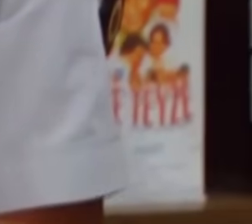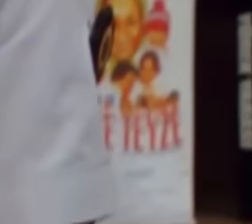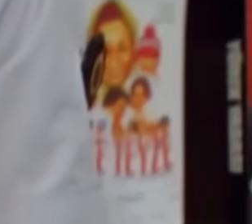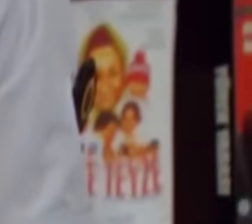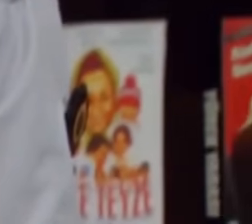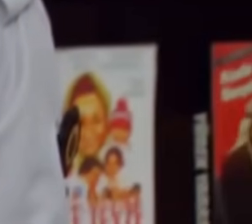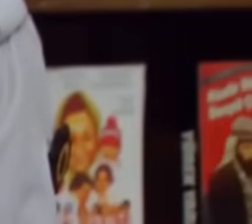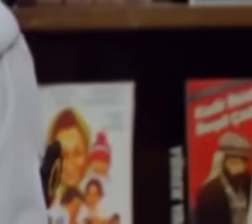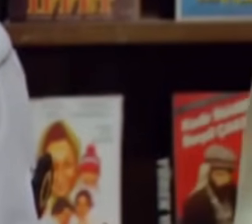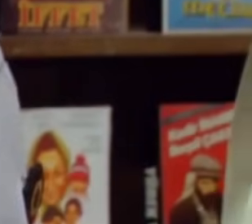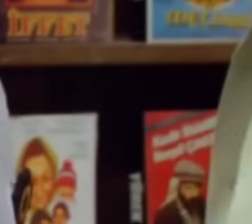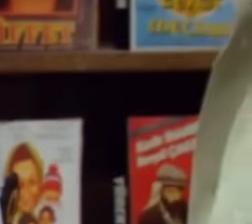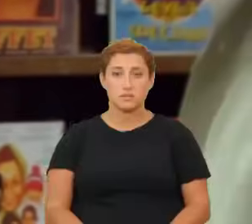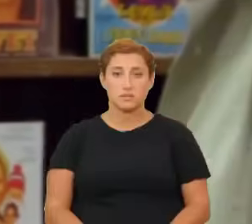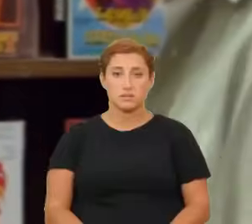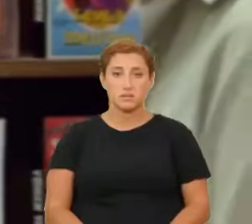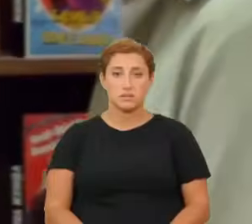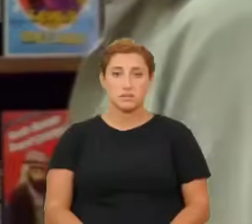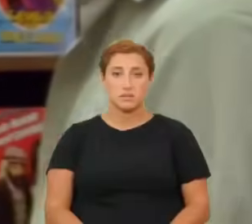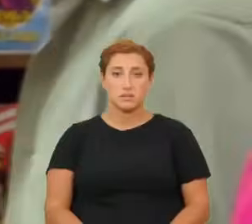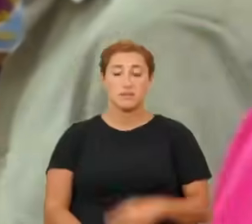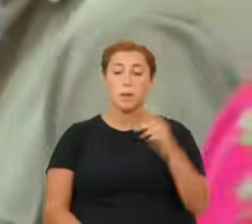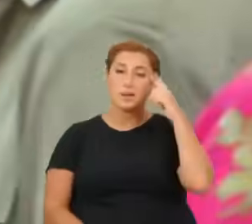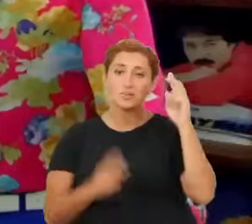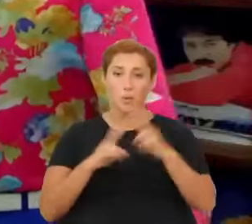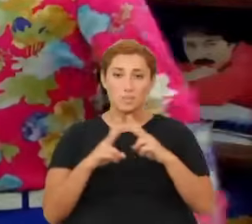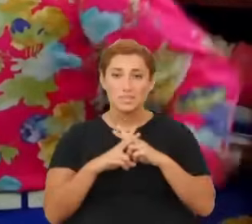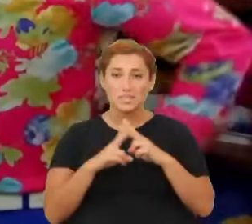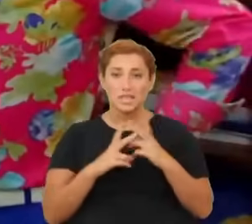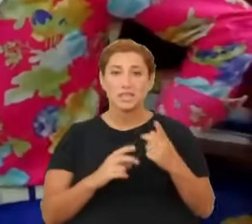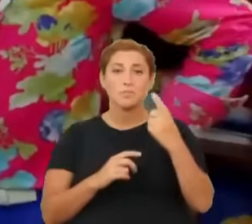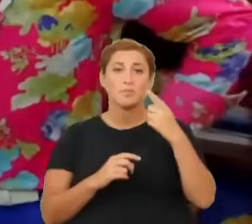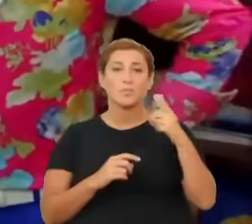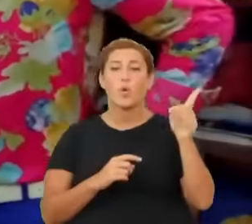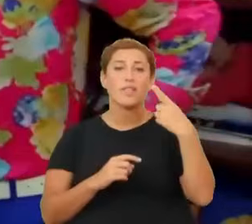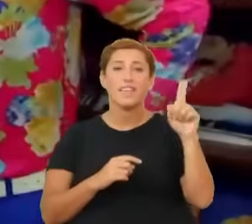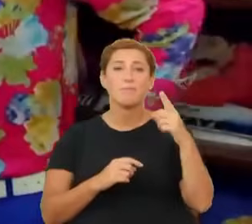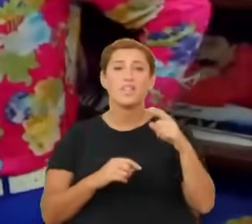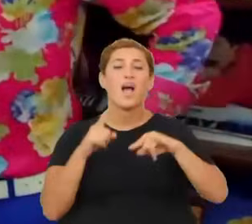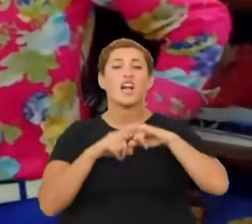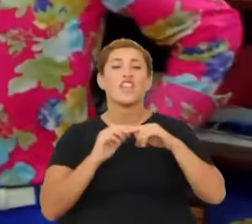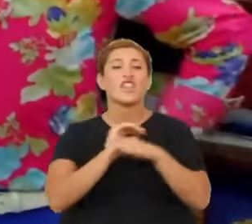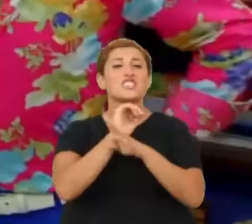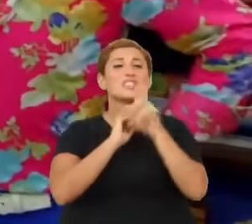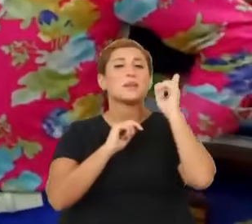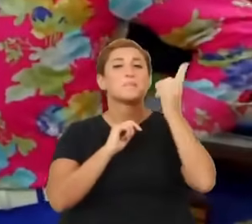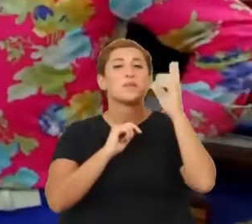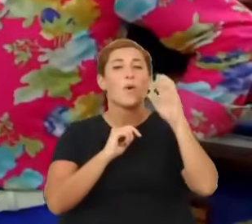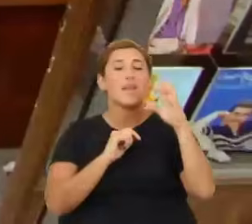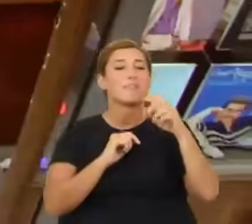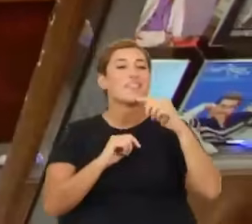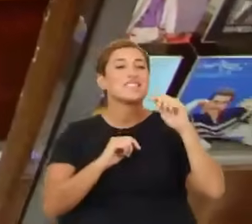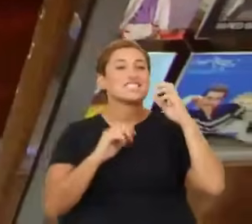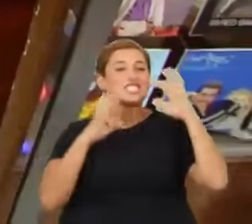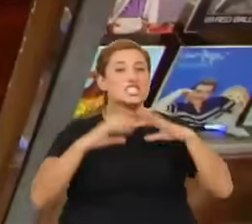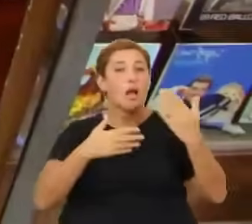Zahir'in de kaset bakışlarını Nevzat'a dikmiş. Yani başkomiserim, bir öğretmenin Hakkari'de yaşadığı bir mevsimi, kış mevsimini